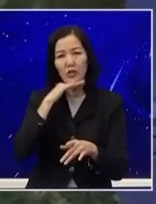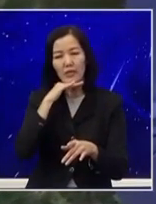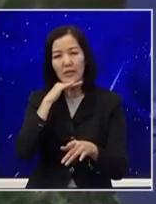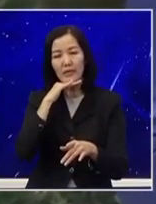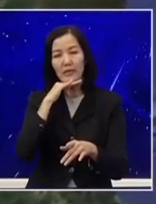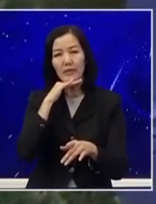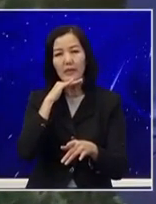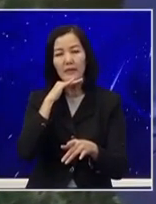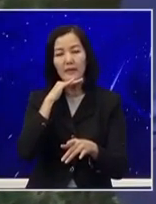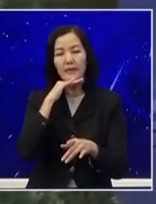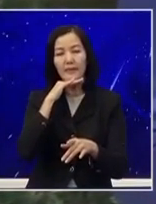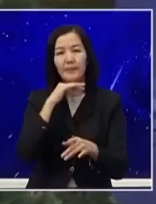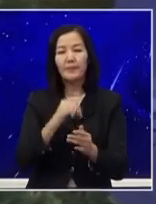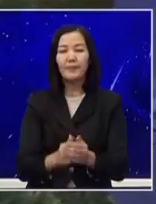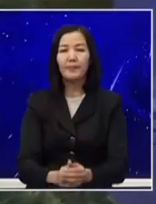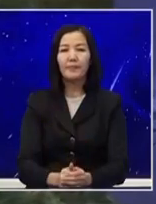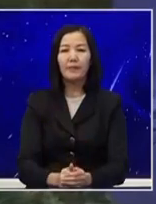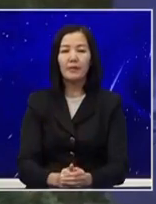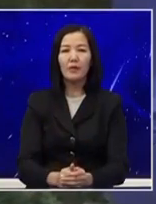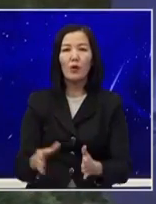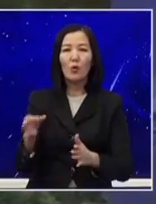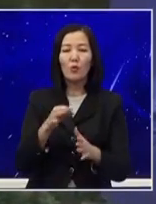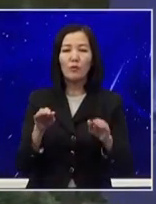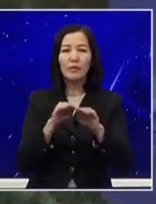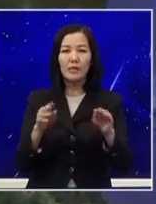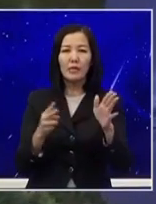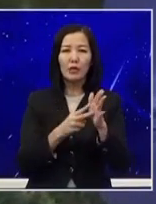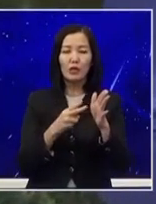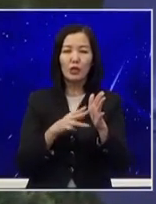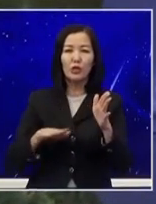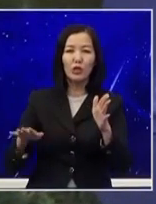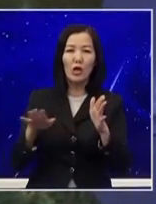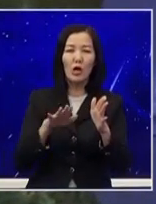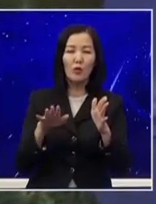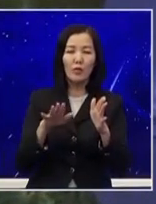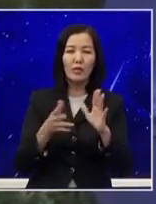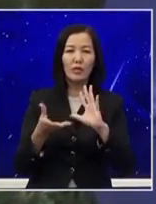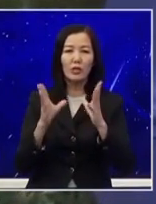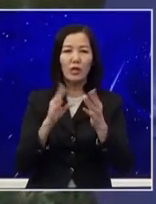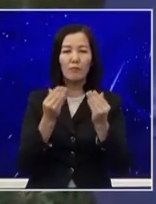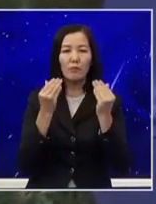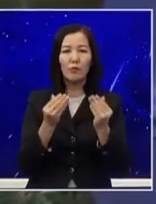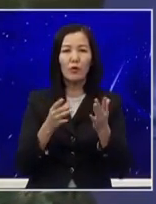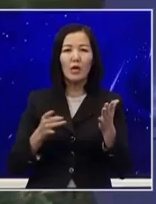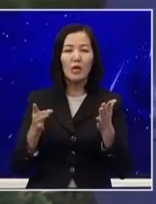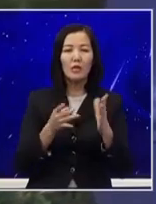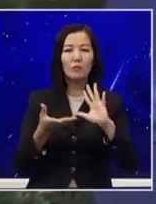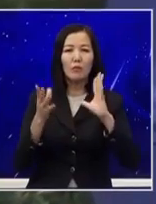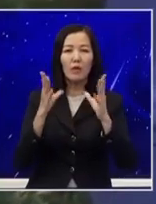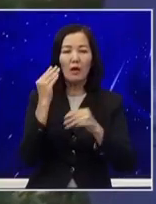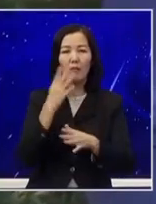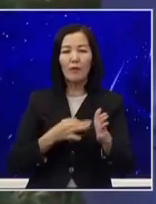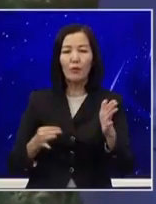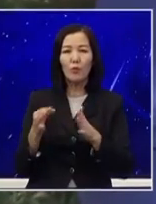қорғау сатырының барлығы бар екен. Облыс деңгейінде бұл 7-ші аудан. Жалпы әлі күнге дейін республика деңгейінде Алматы облысынан да